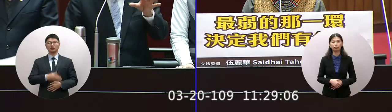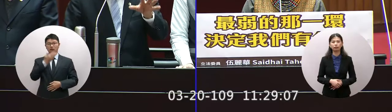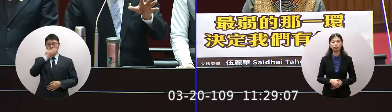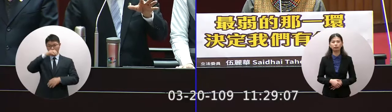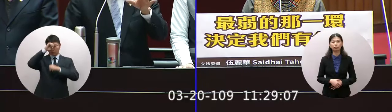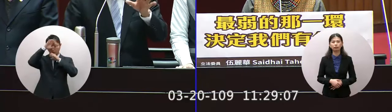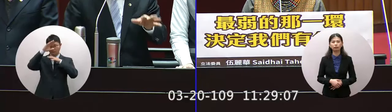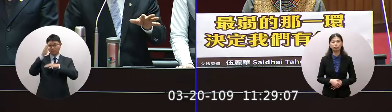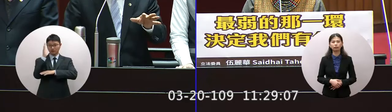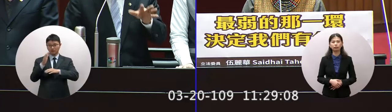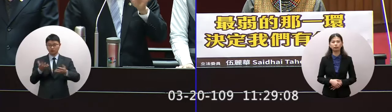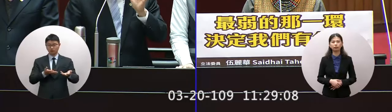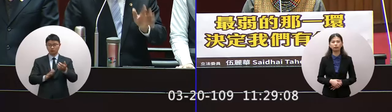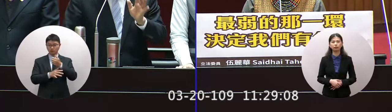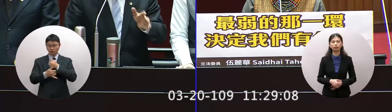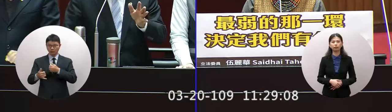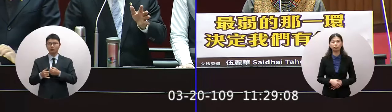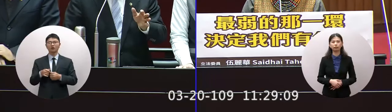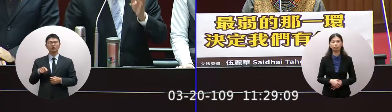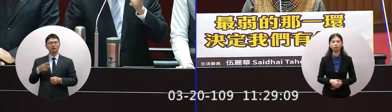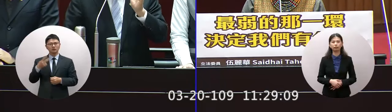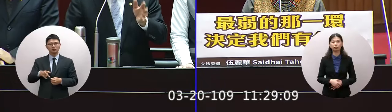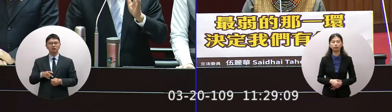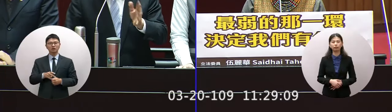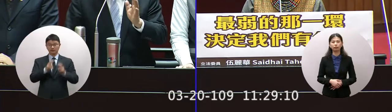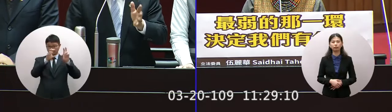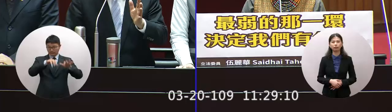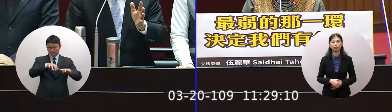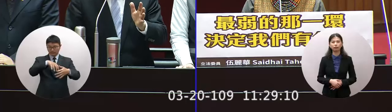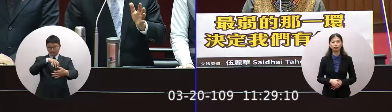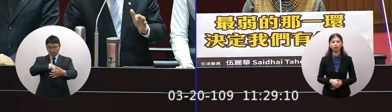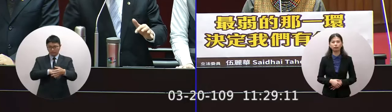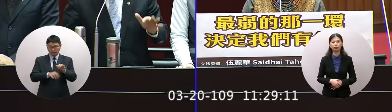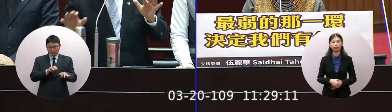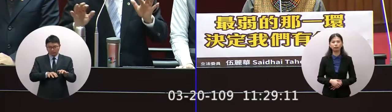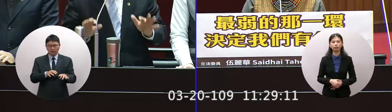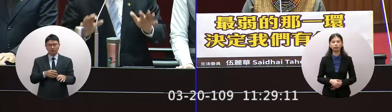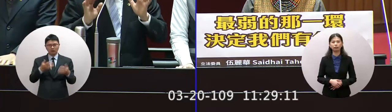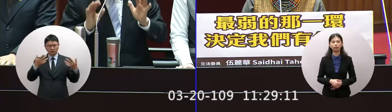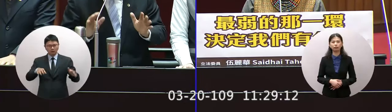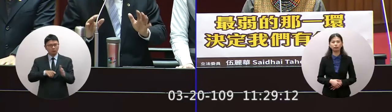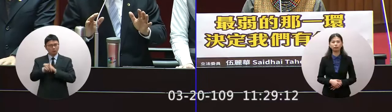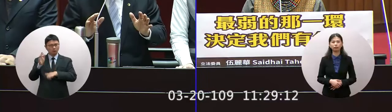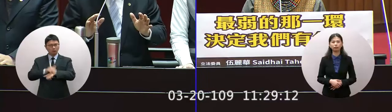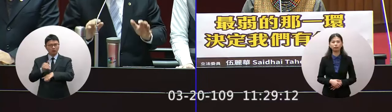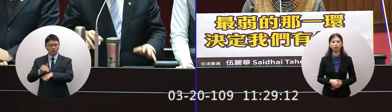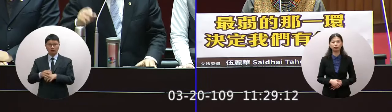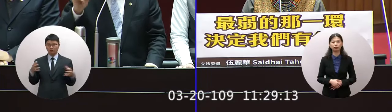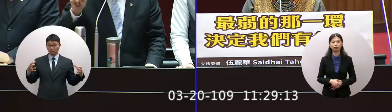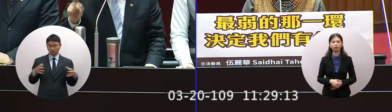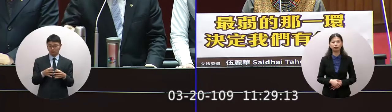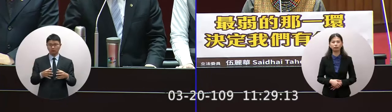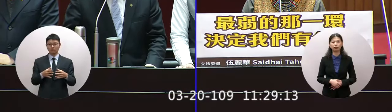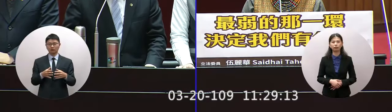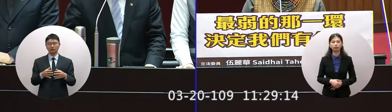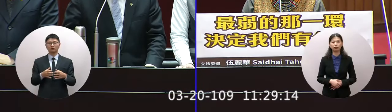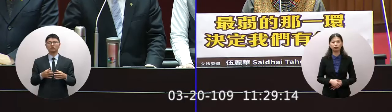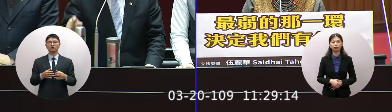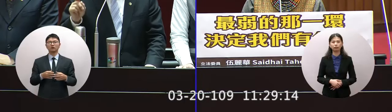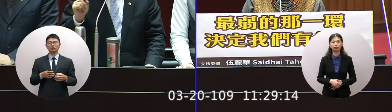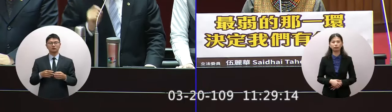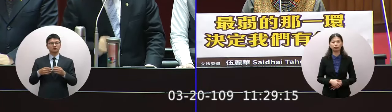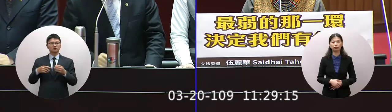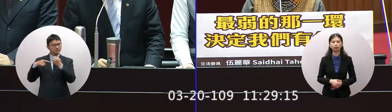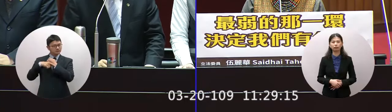在键盘后面有多少人、多少专家才能撑出我们的实名